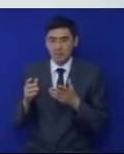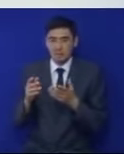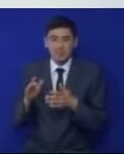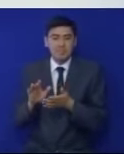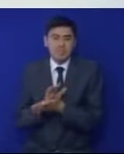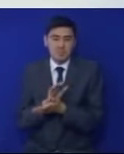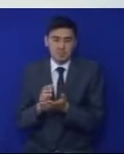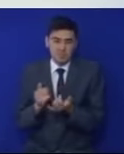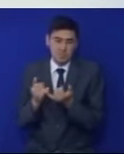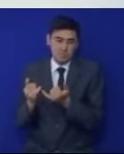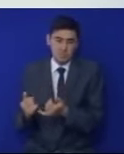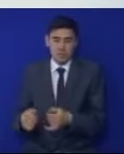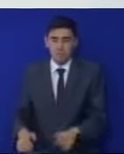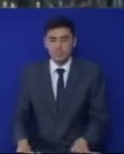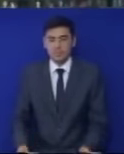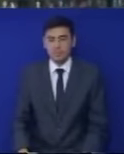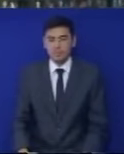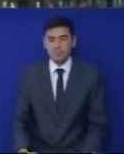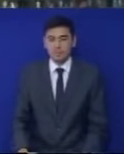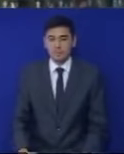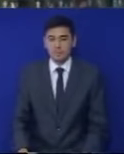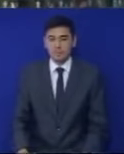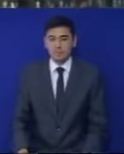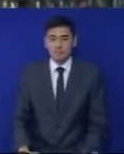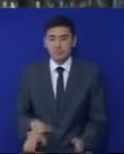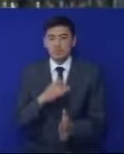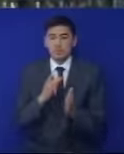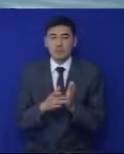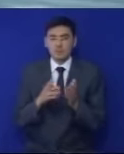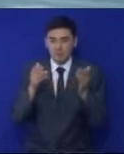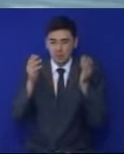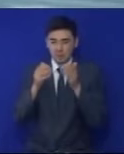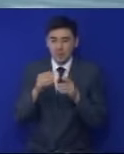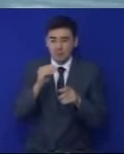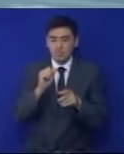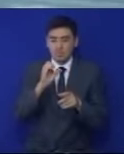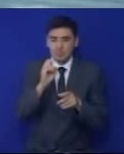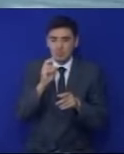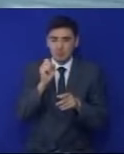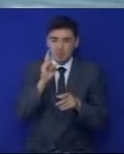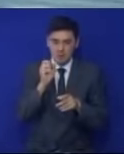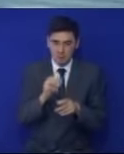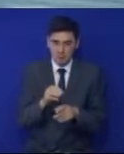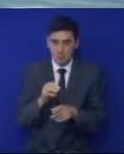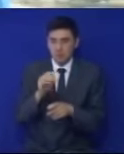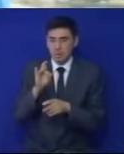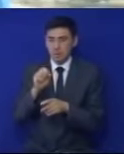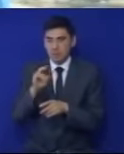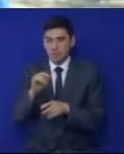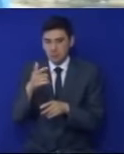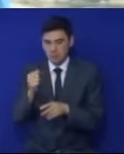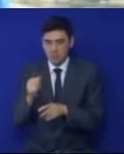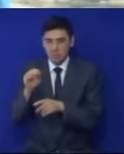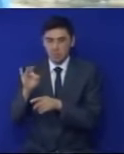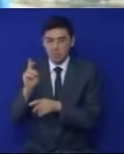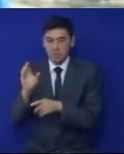тегін демалуға қарастырылған. Қала сыртындағы жас қанат, радуга және түркісіпке 50 жыл лагерлері осы айда